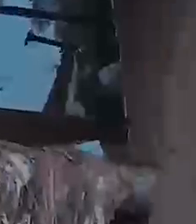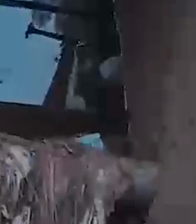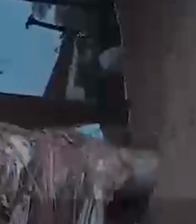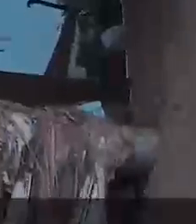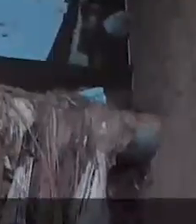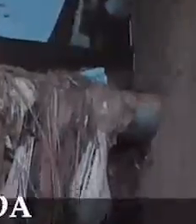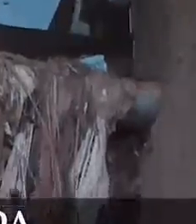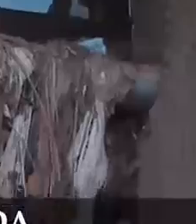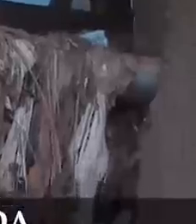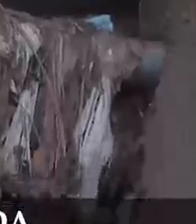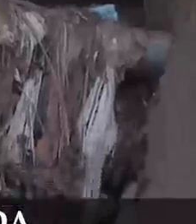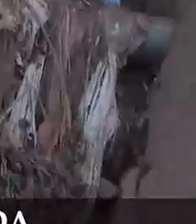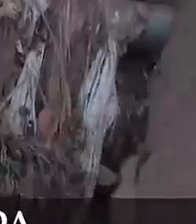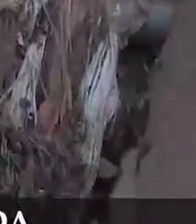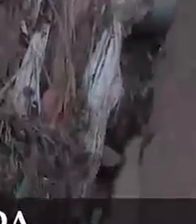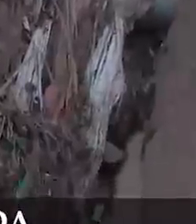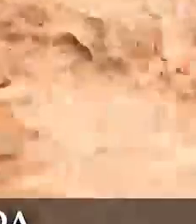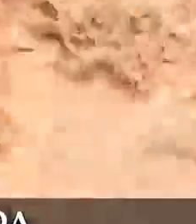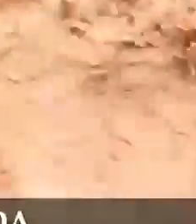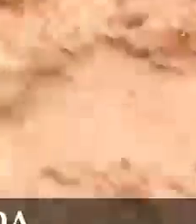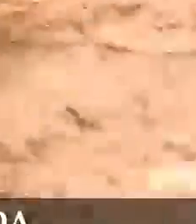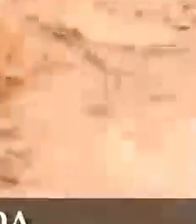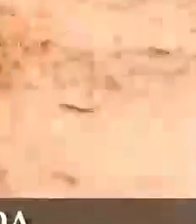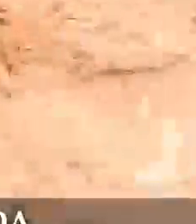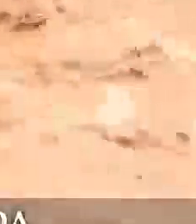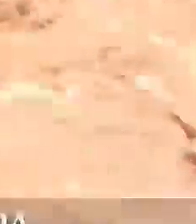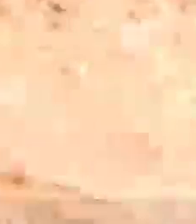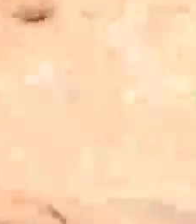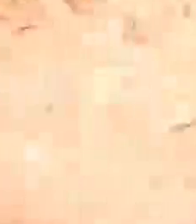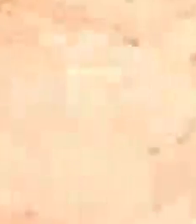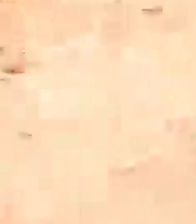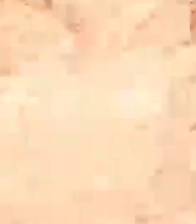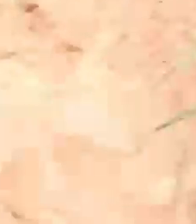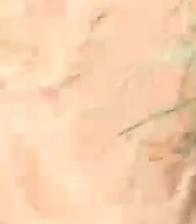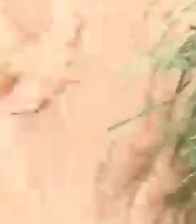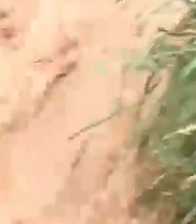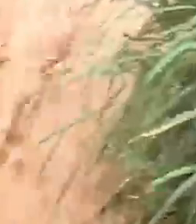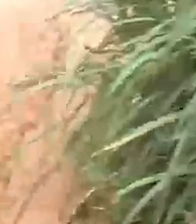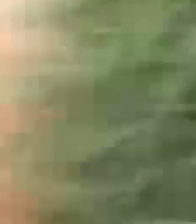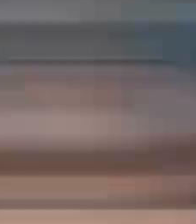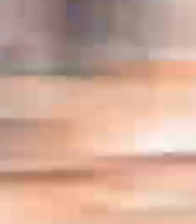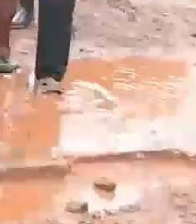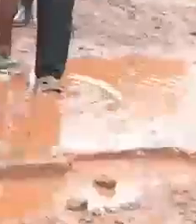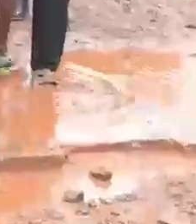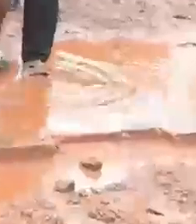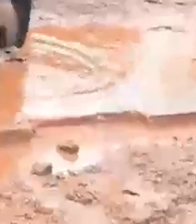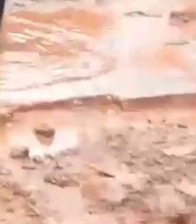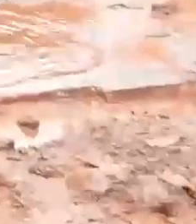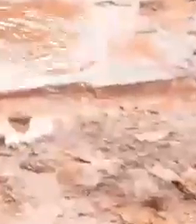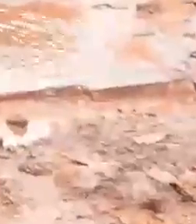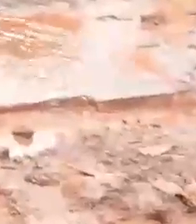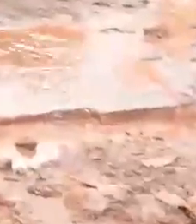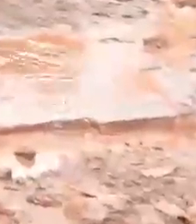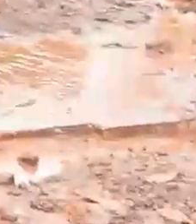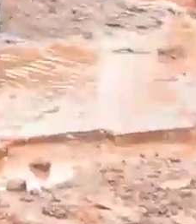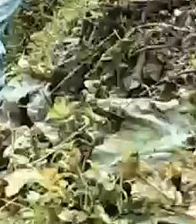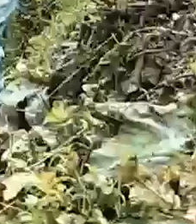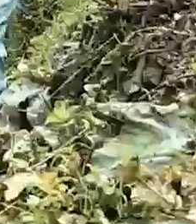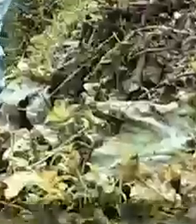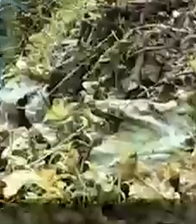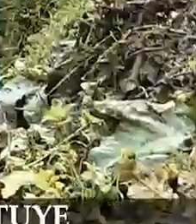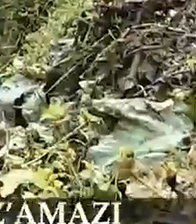kwirinda kujugunyamo imyanda, kuko bitera izo nzira z'amazi kuziba bigateza imyuzure yangiza byinshi. Abaturiye izo nzira z'amazi kandi